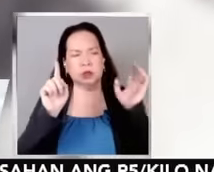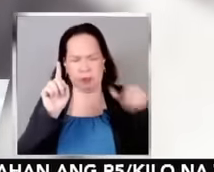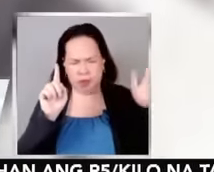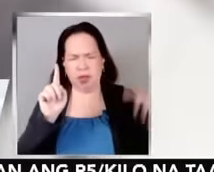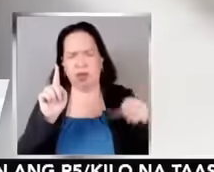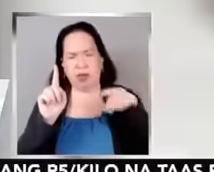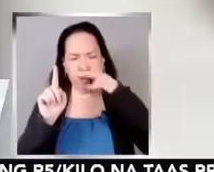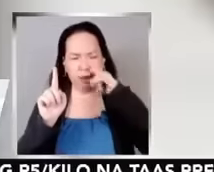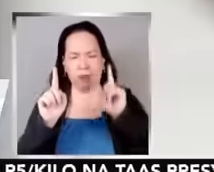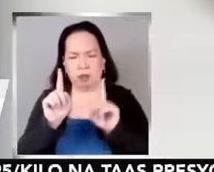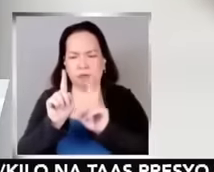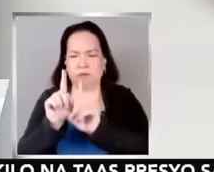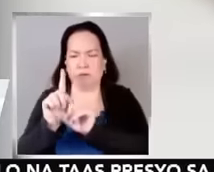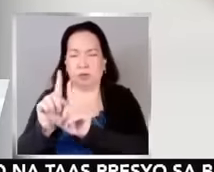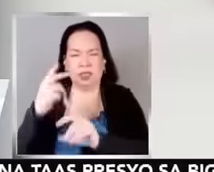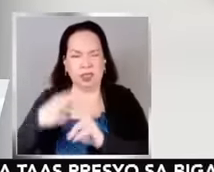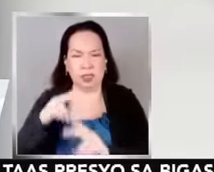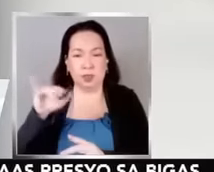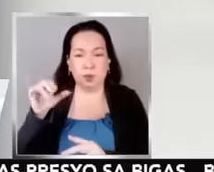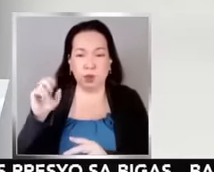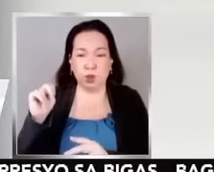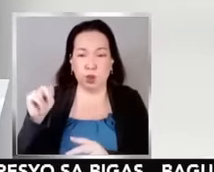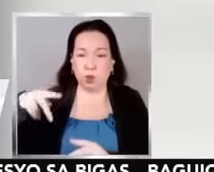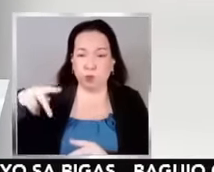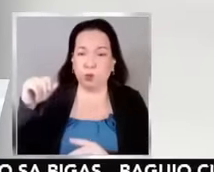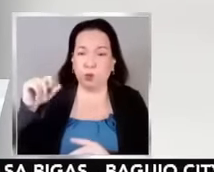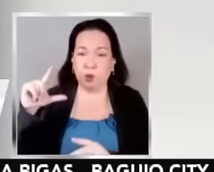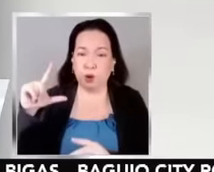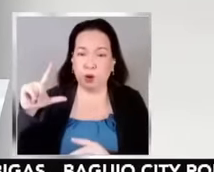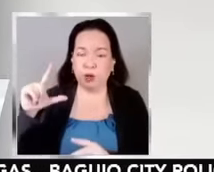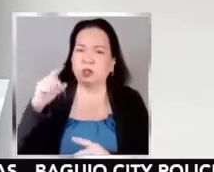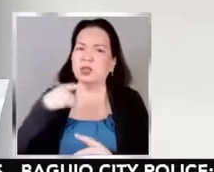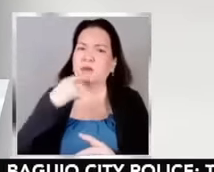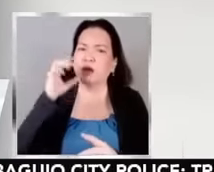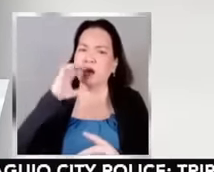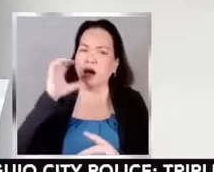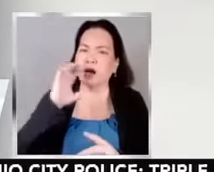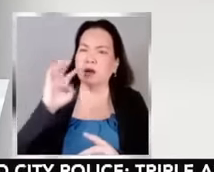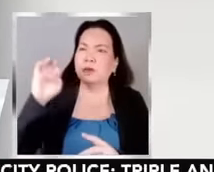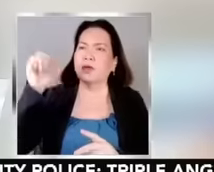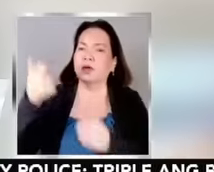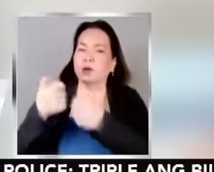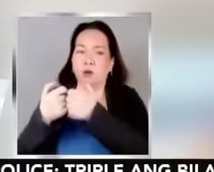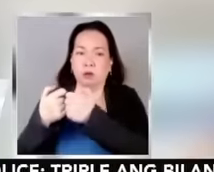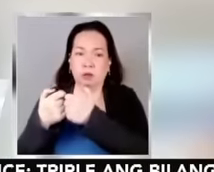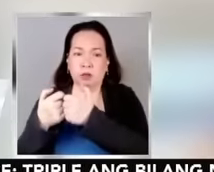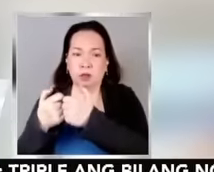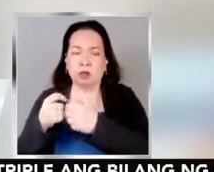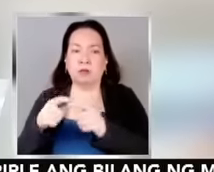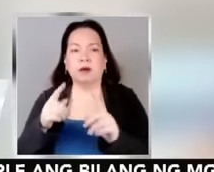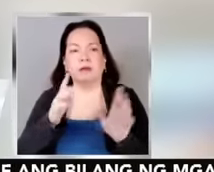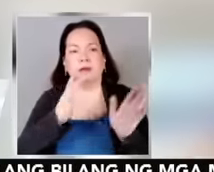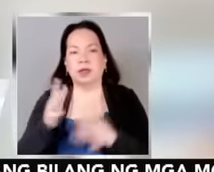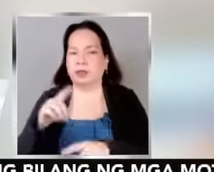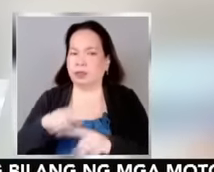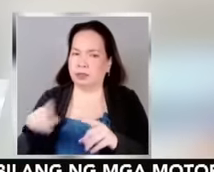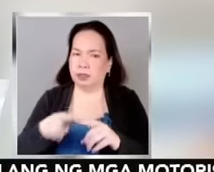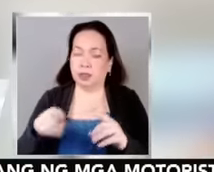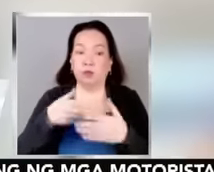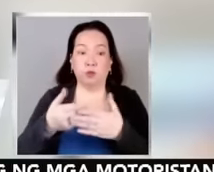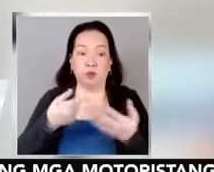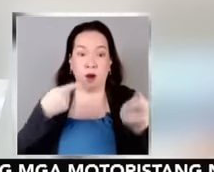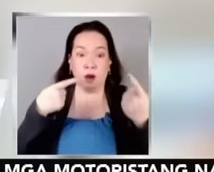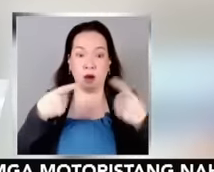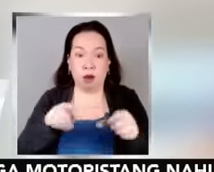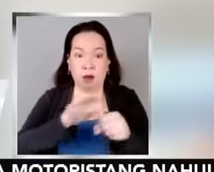construction worker, para hanapin ang kanyang dating nobya. Pero iba pala ang plano niya. Bago ang krimen, nakipag-inuman pa